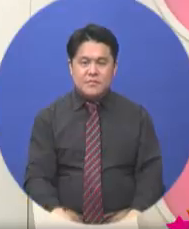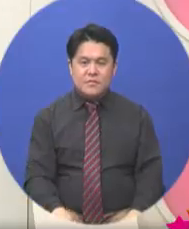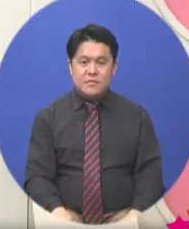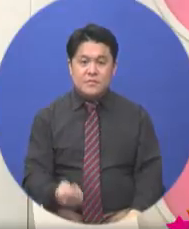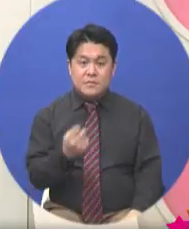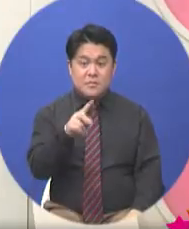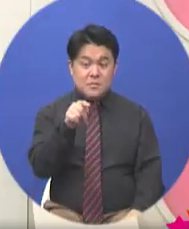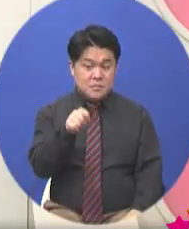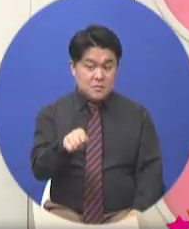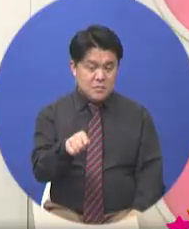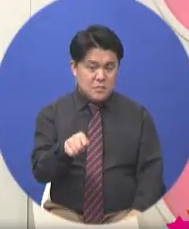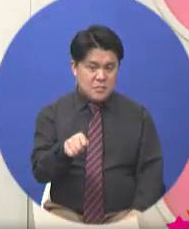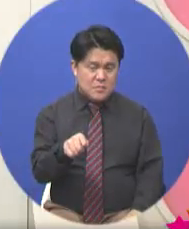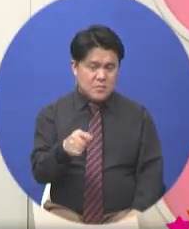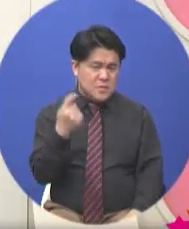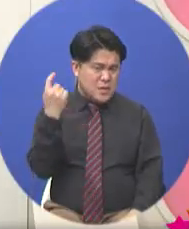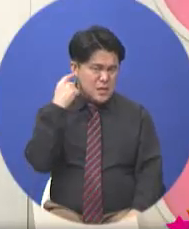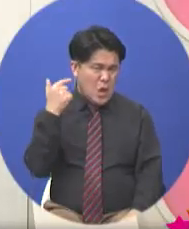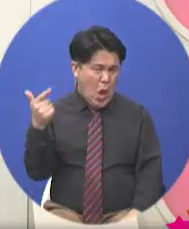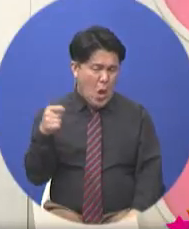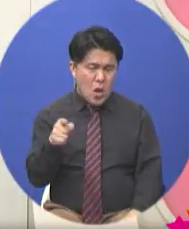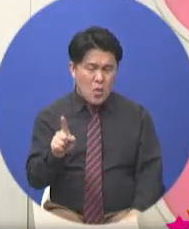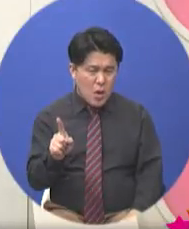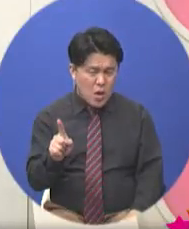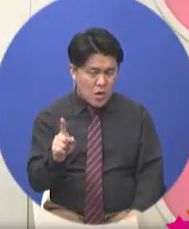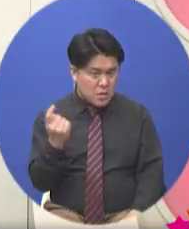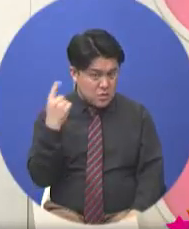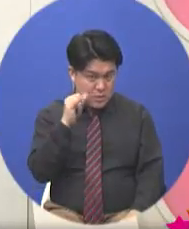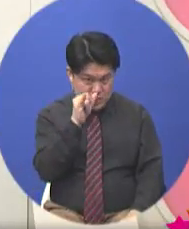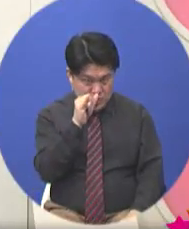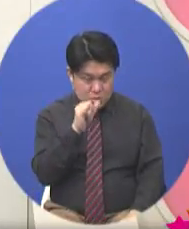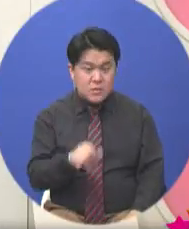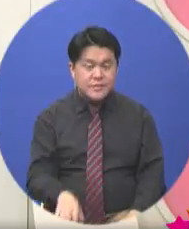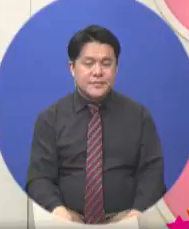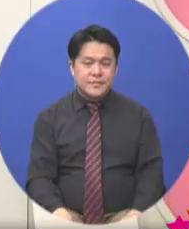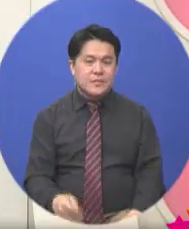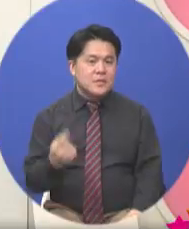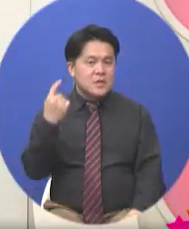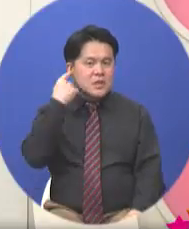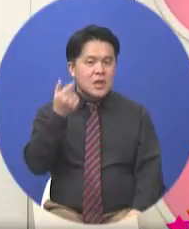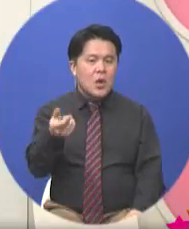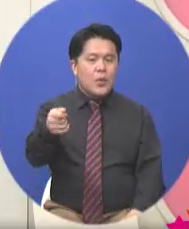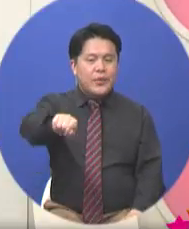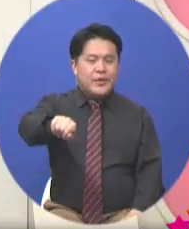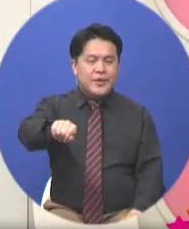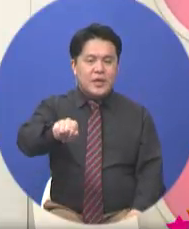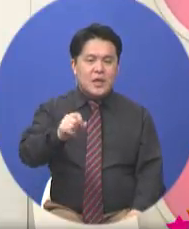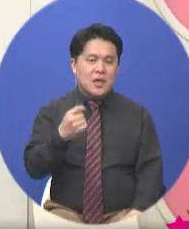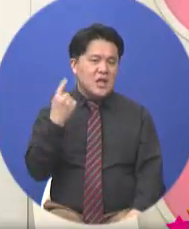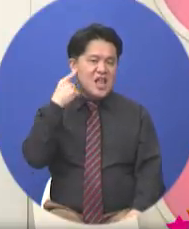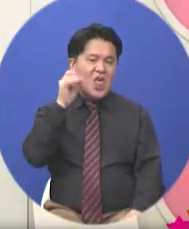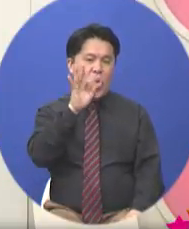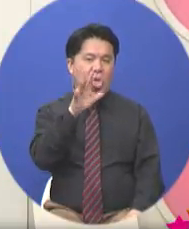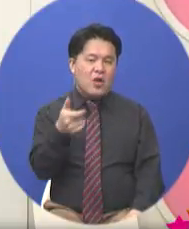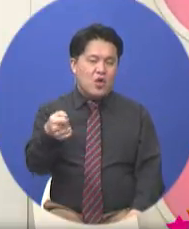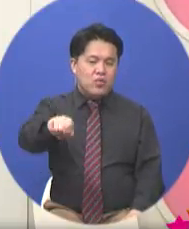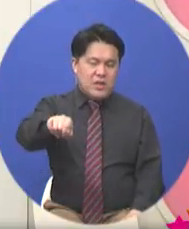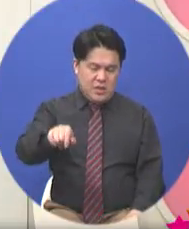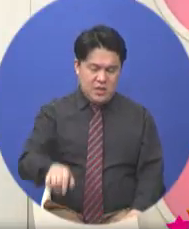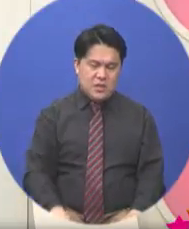지금 TV를 자막을 TV를 켜 놓으셨어요? 예, 켜 놨어요. 소리를 완전히 줄이셔야